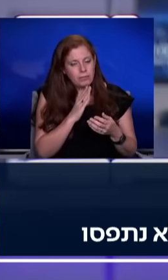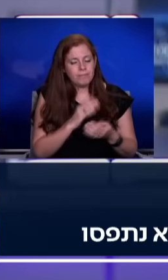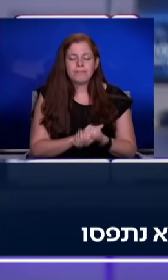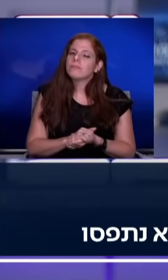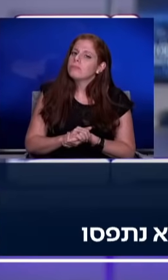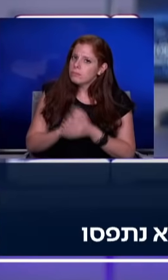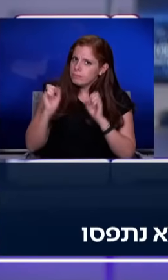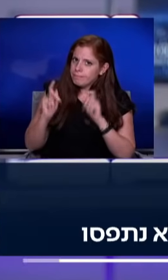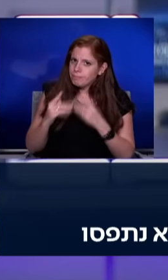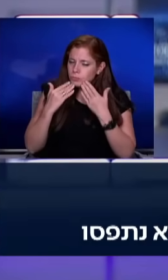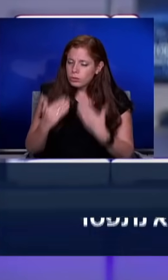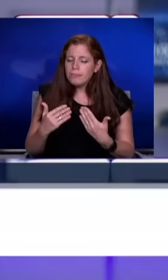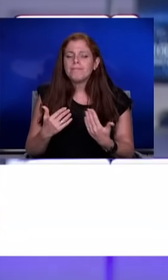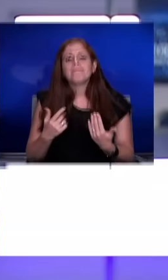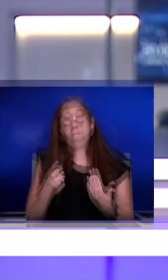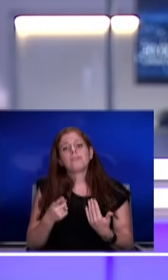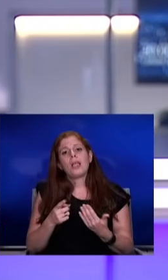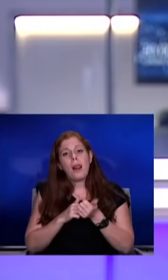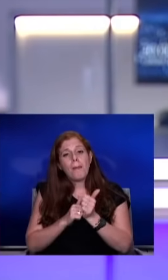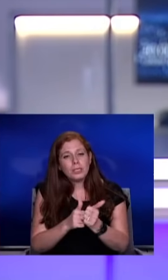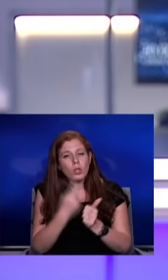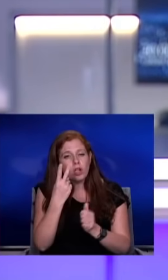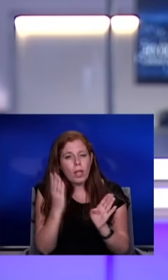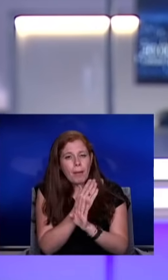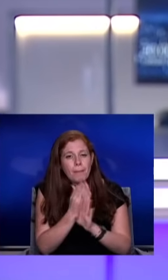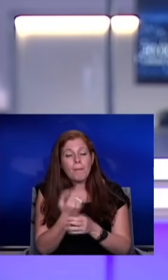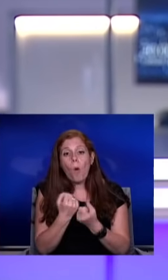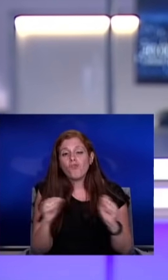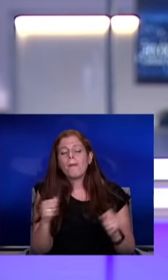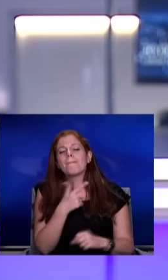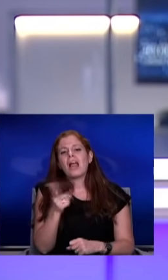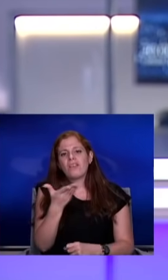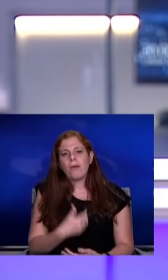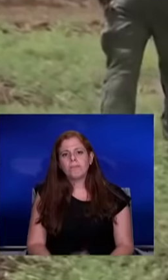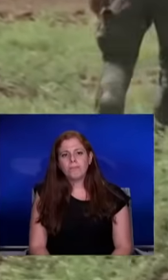תודה. עוד על המצוד הנמשך אחרי שני המחבלים החופשיים בכתבה של משה שטיינמץ.